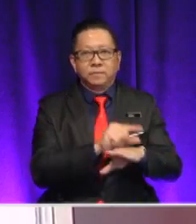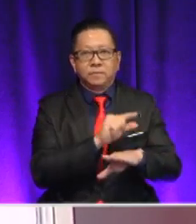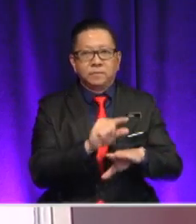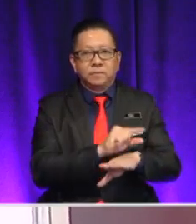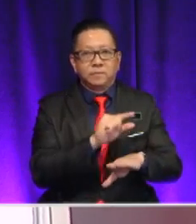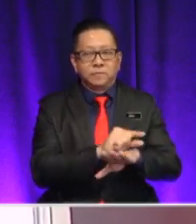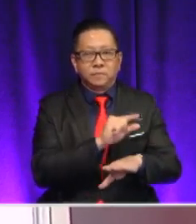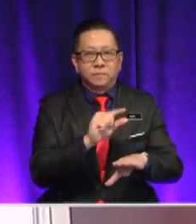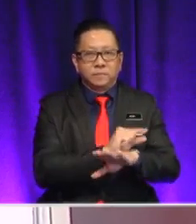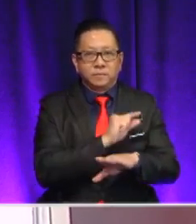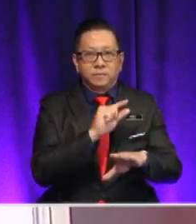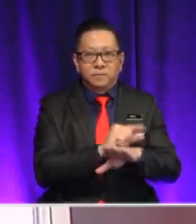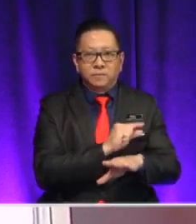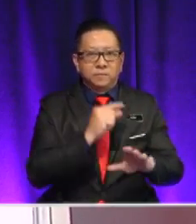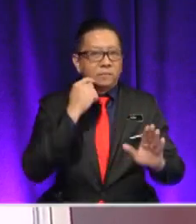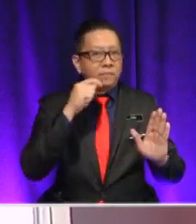Tekan